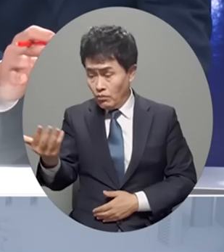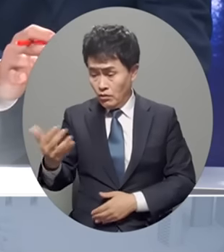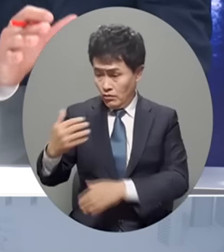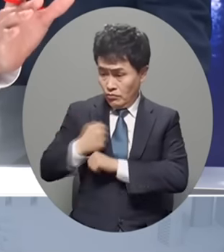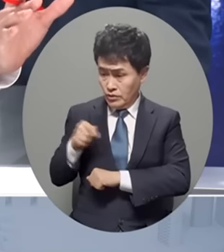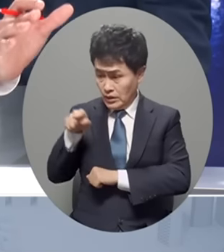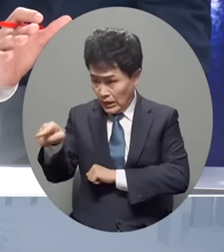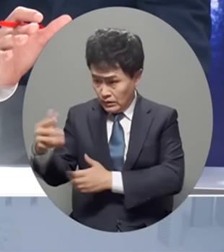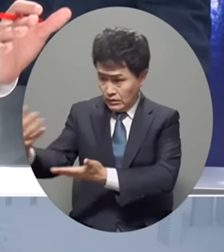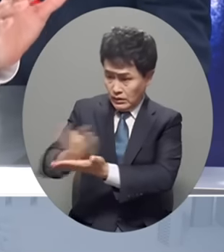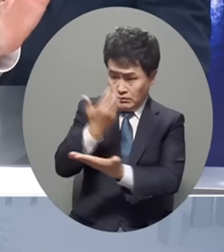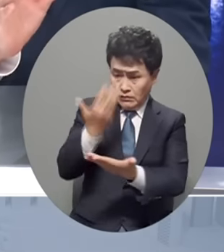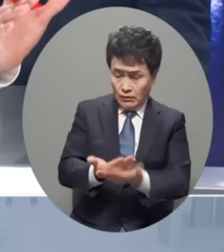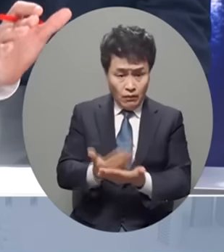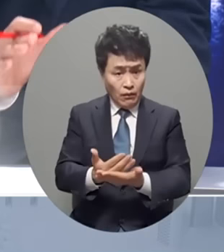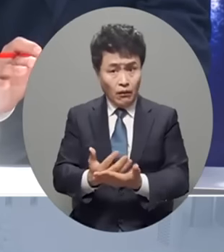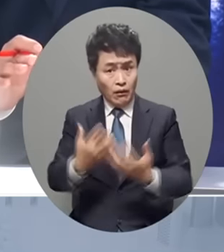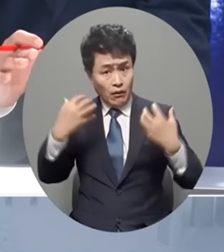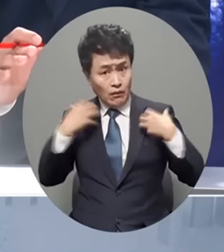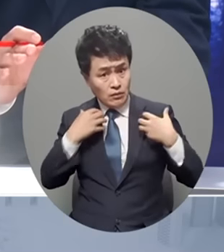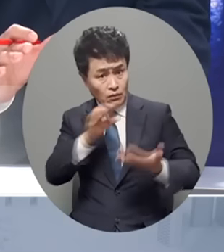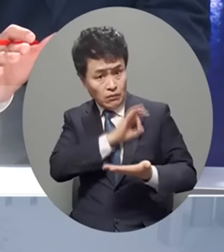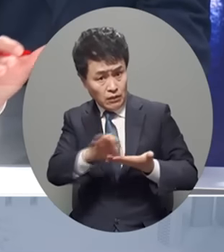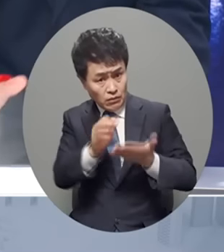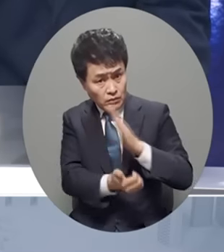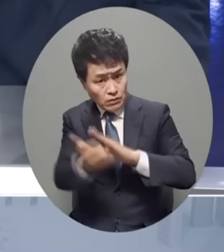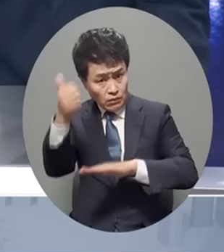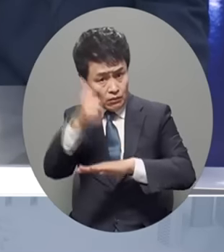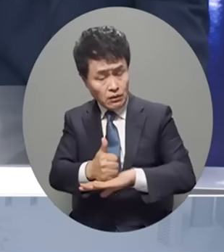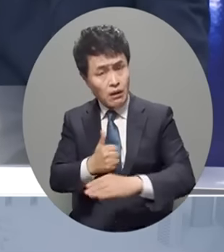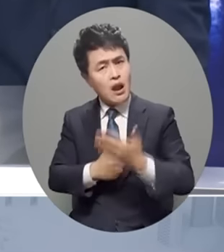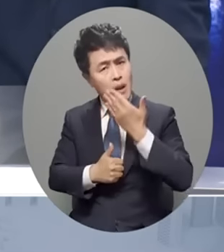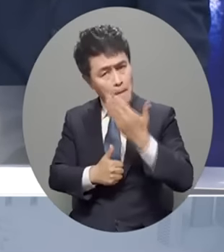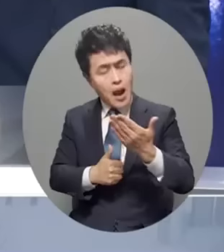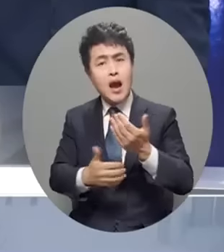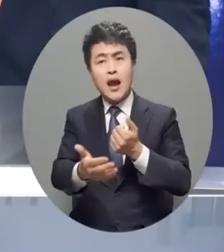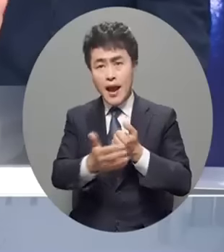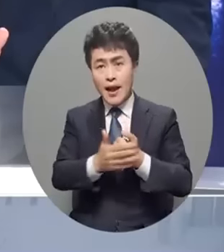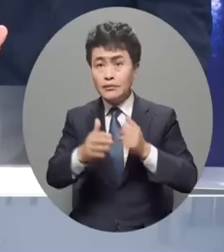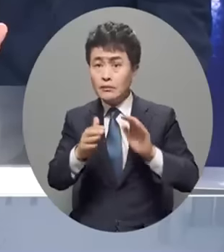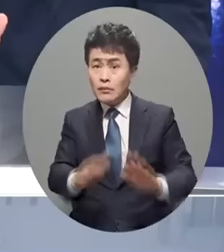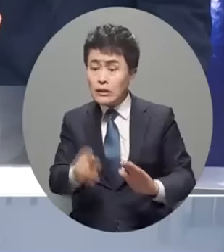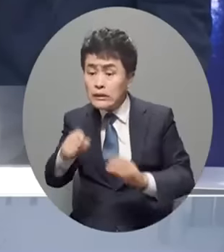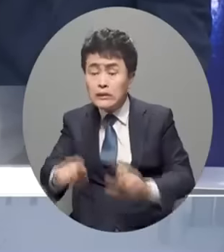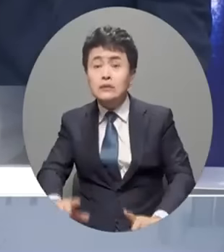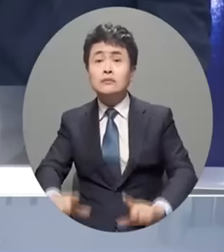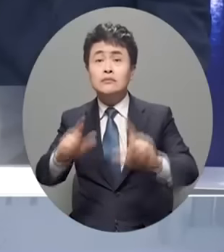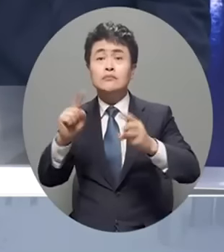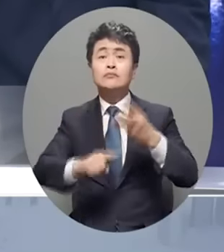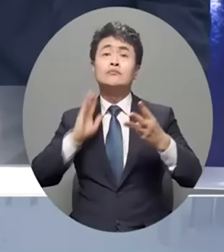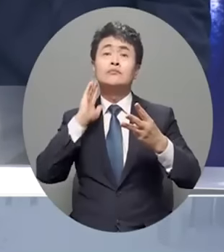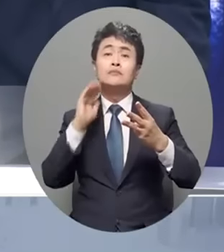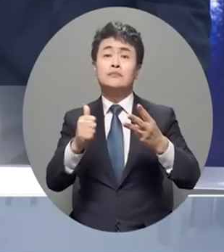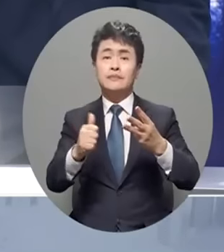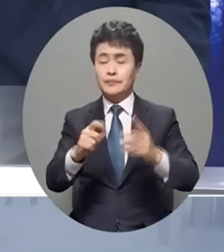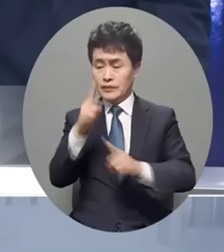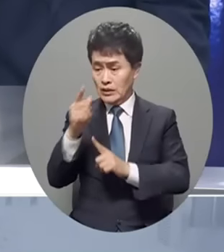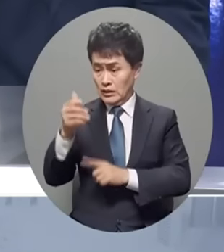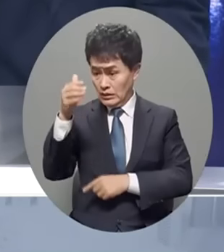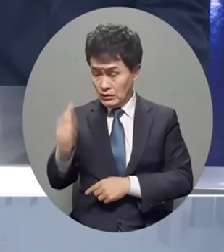가져와서 직권남용이 성공한 날로 볼 수 있기 때문입니다. 그런데 이날 윤 대통령과 이 장관의